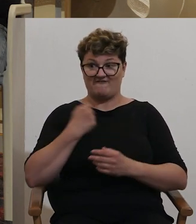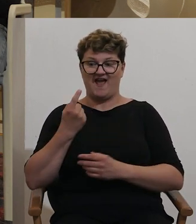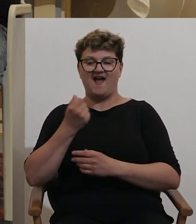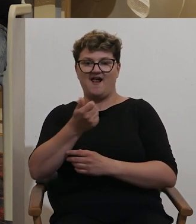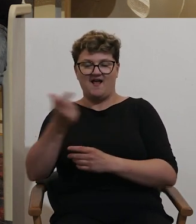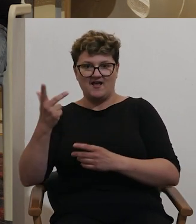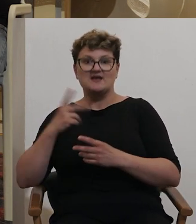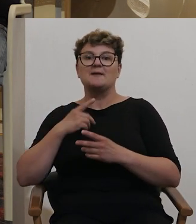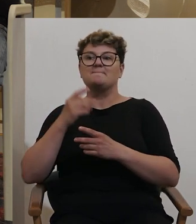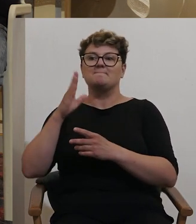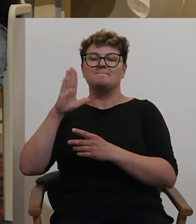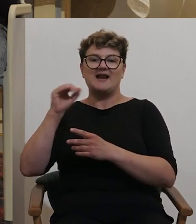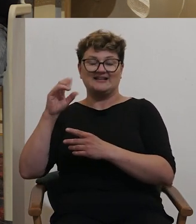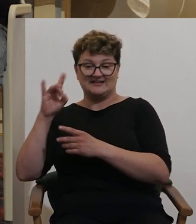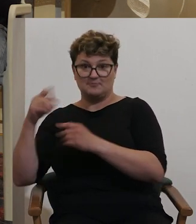zdążył do Andersa.